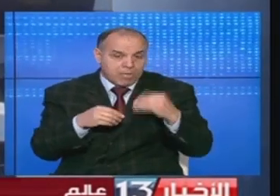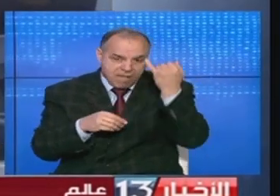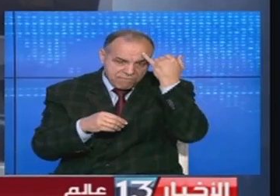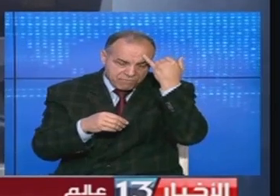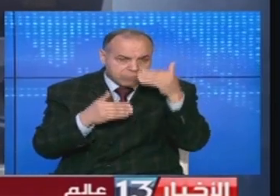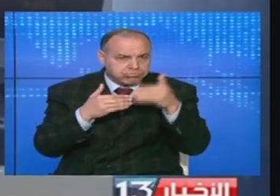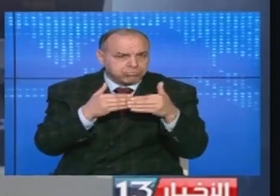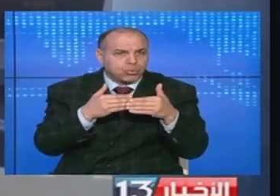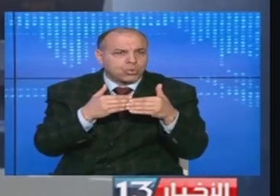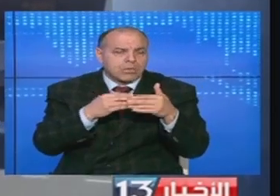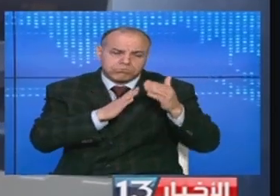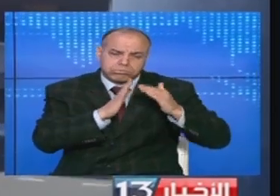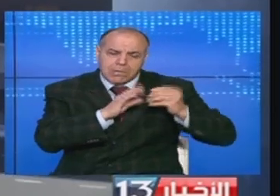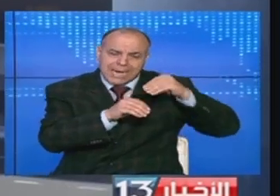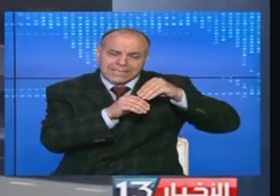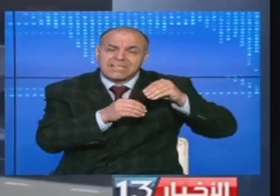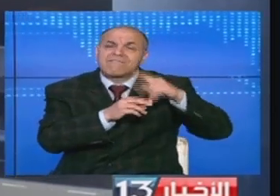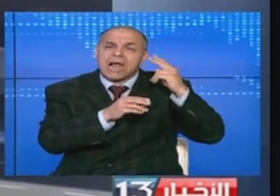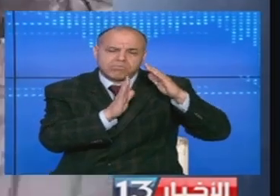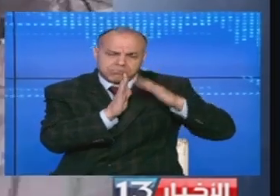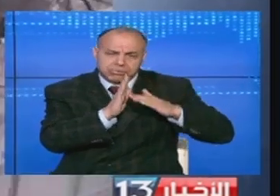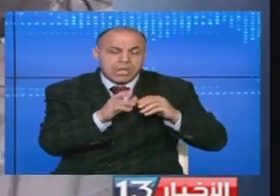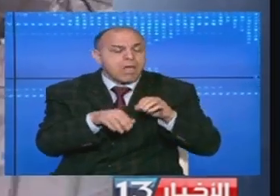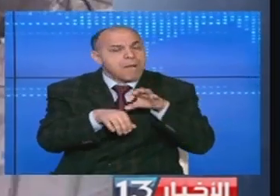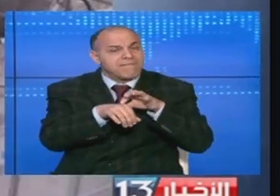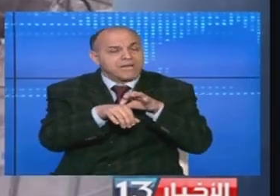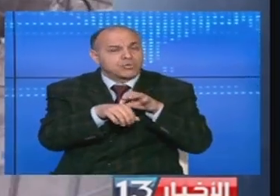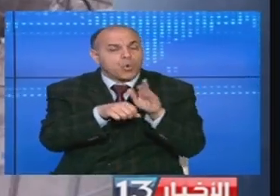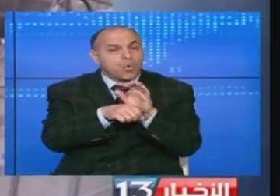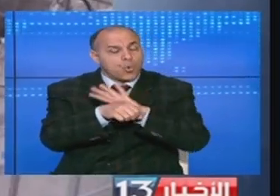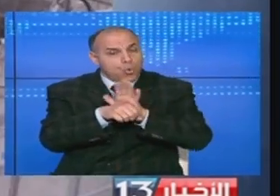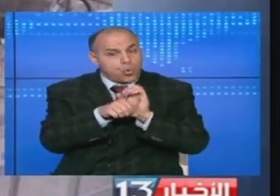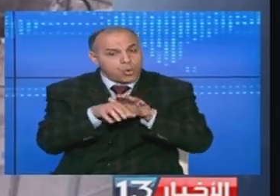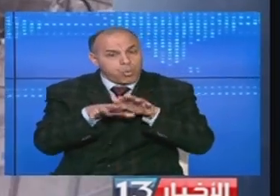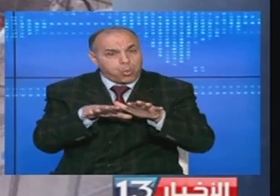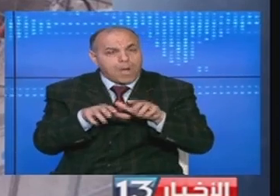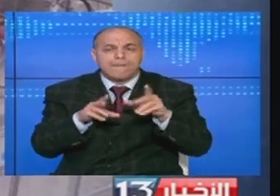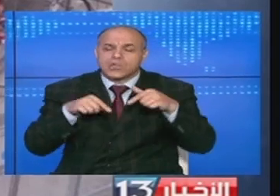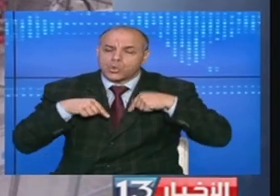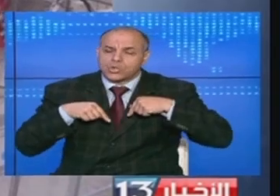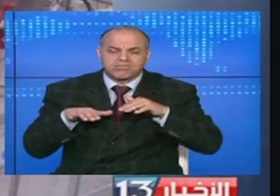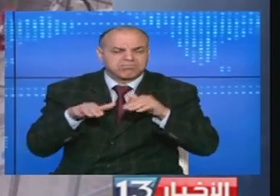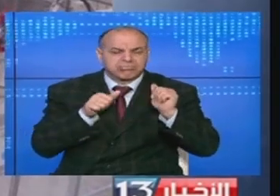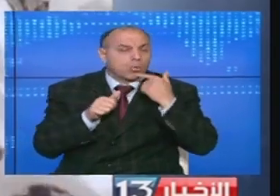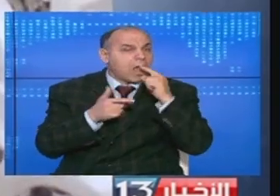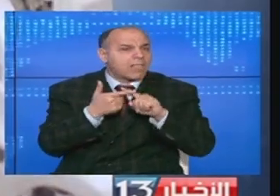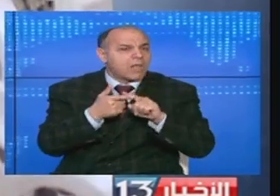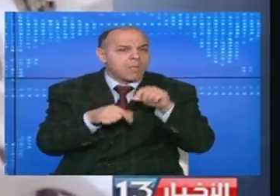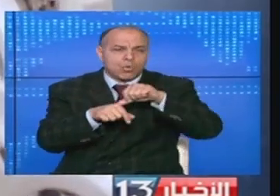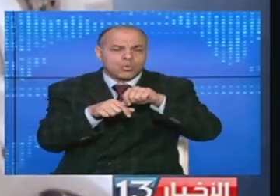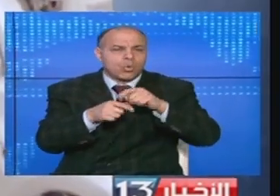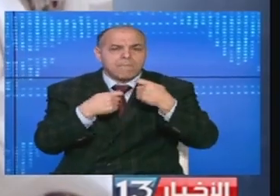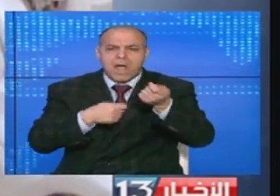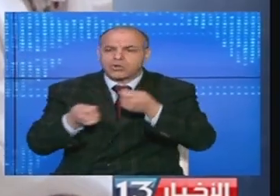محدوده بشان مدى تراجع الاقتصاد العالمي مع انتشار فيروس كورونا الذي اجبر الكثير من الحكومات على فرض قيود اكثر على